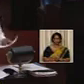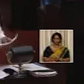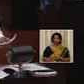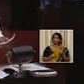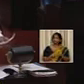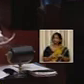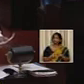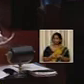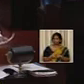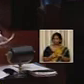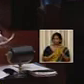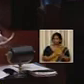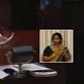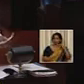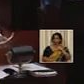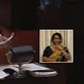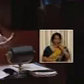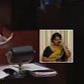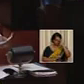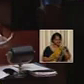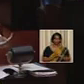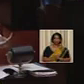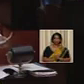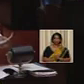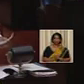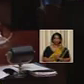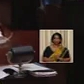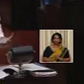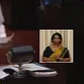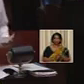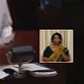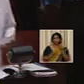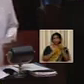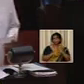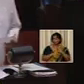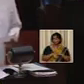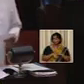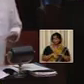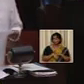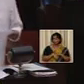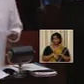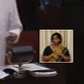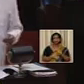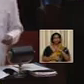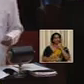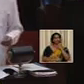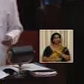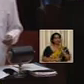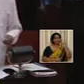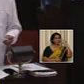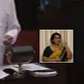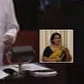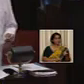ඒ වගේම ගරු නියෝජ්‍ය කතානායකතුමනි, මේ ලබා දුන්නු අවස්ථාවේ මම මතක් කරන්න කැමති ඊයේ